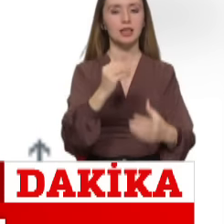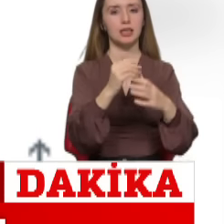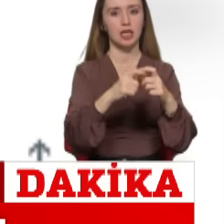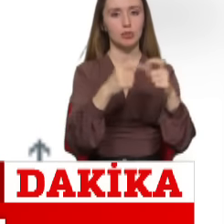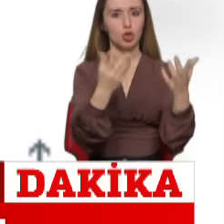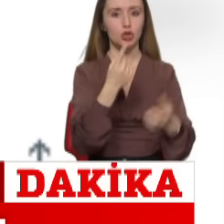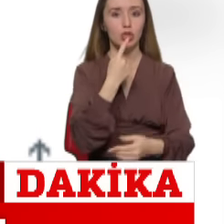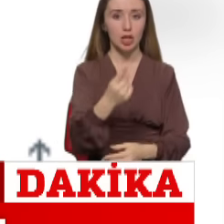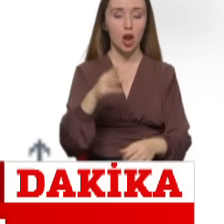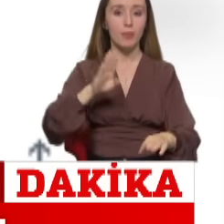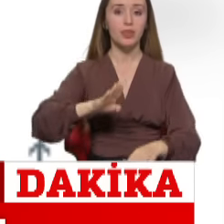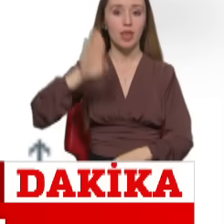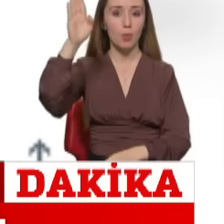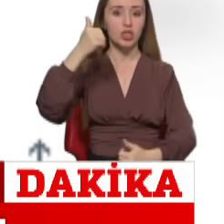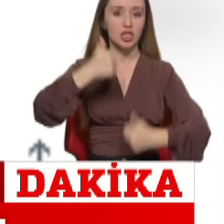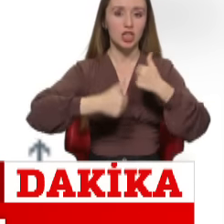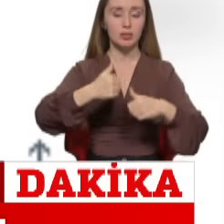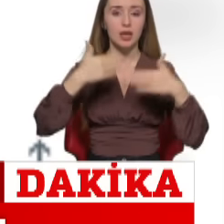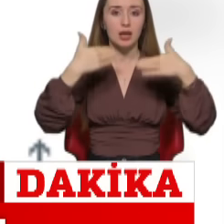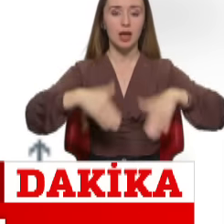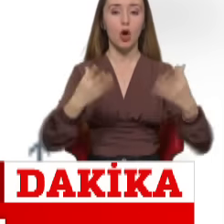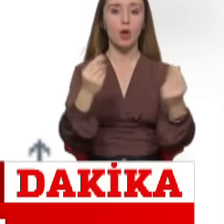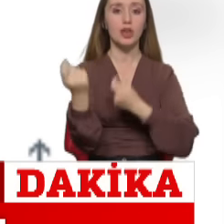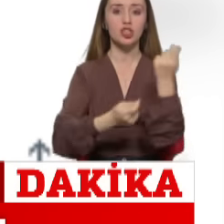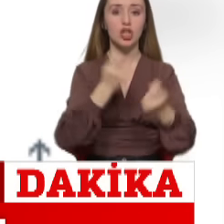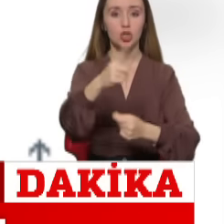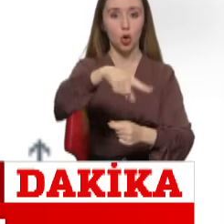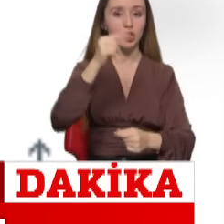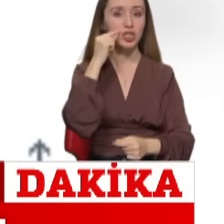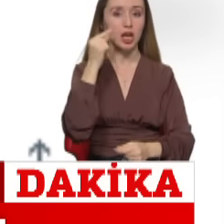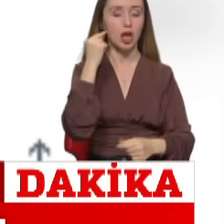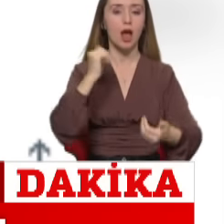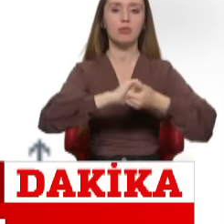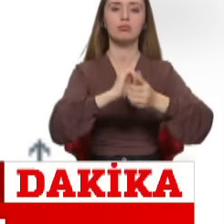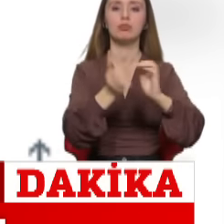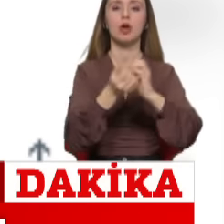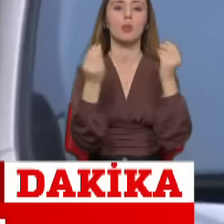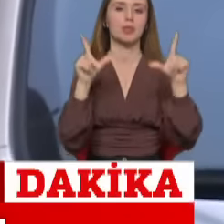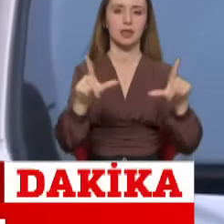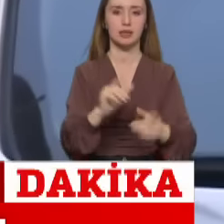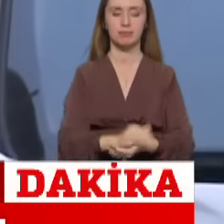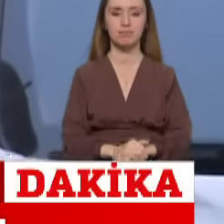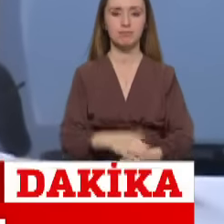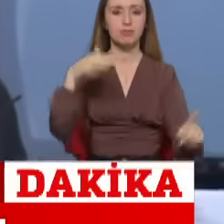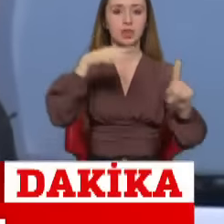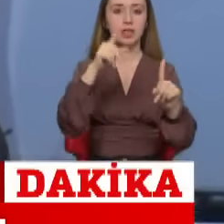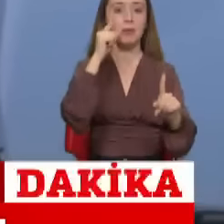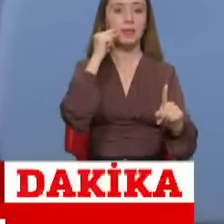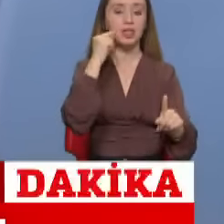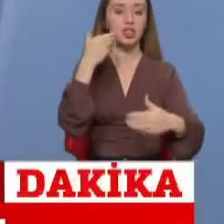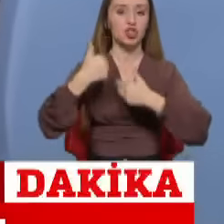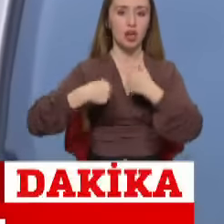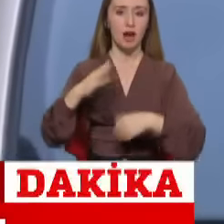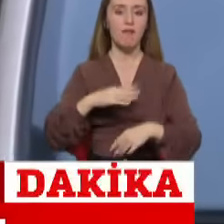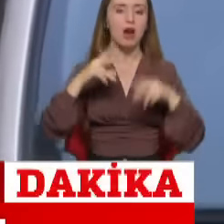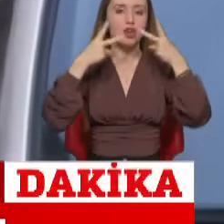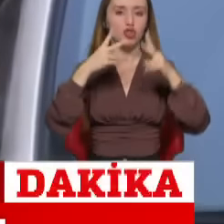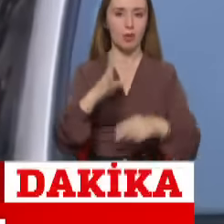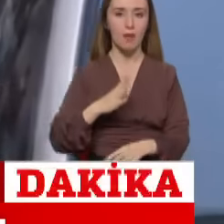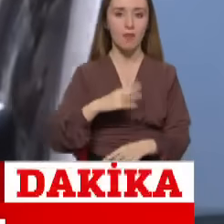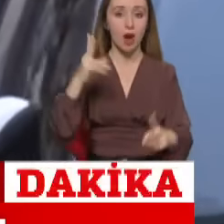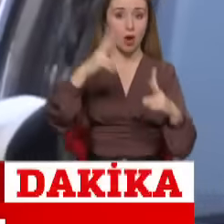iletiyorum. Demokrasi yarışını kirletmeye çalışan tüm karanlık gruplara karşı birlikte omuz omuza duracağız. Saldırıda bir kişinin yaralandığı